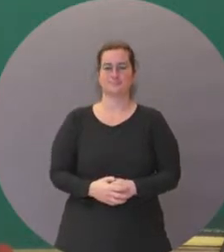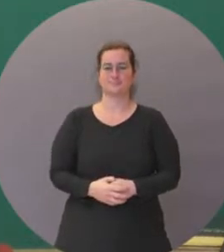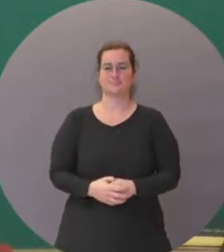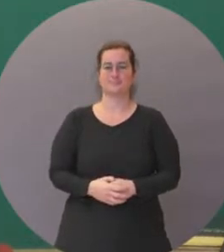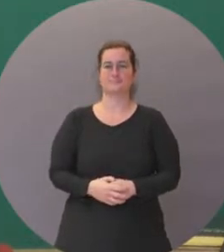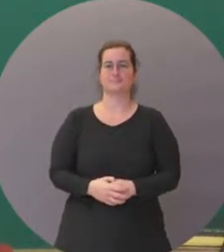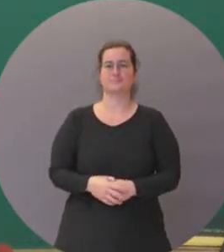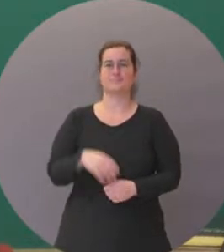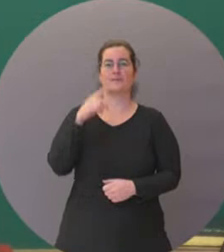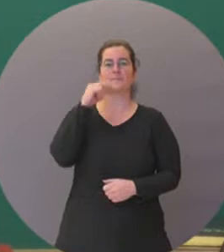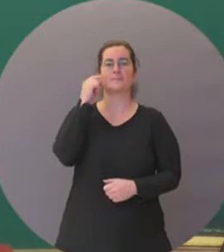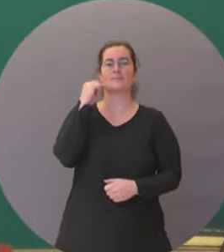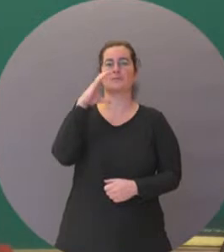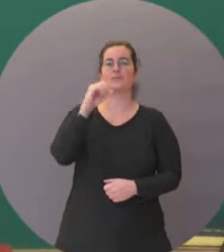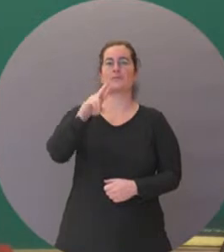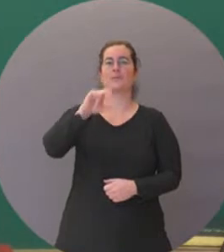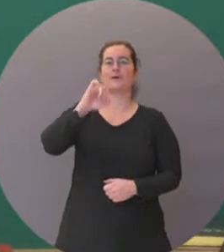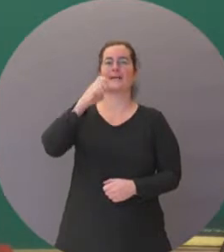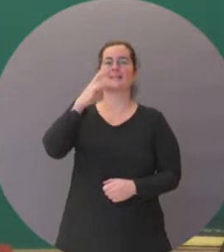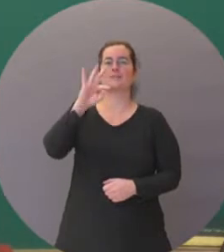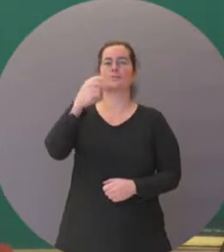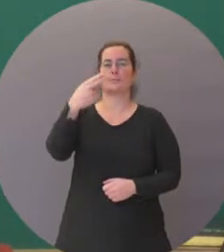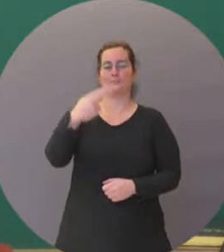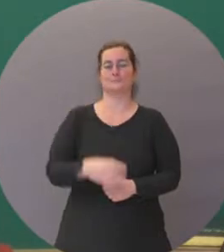monsieur coriton Bastien